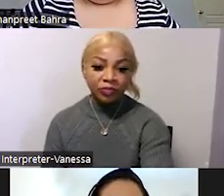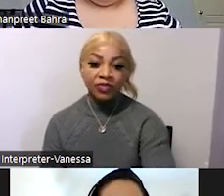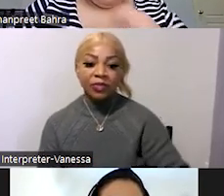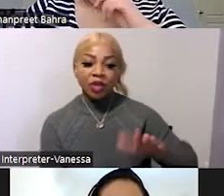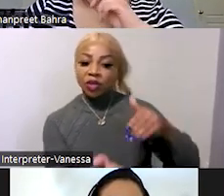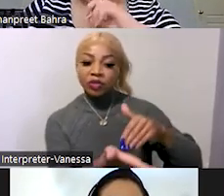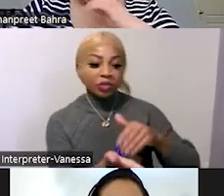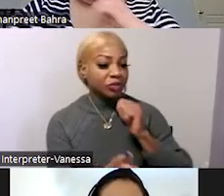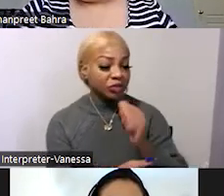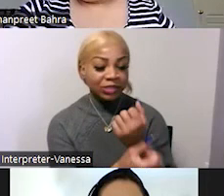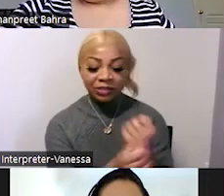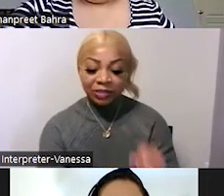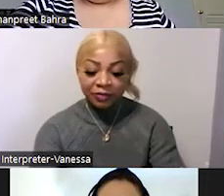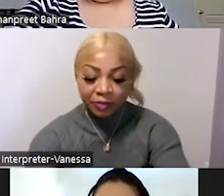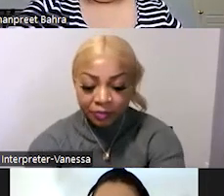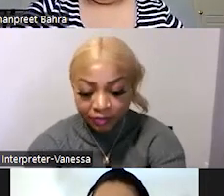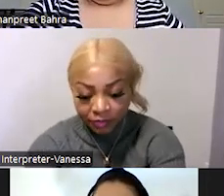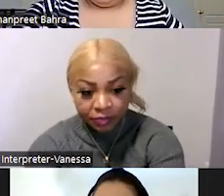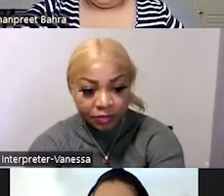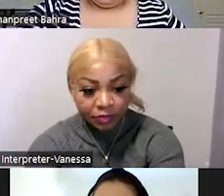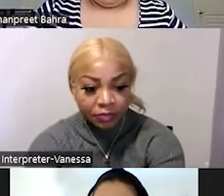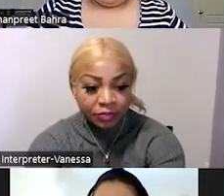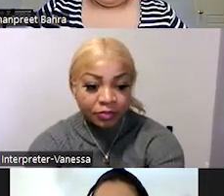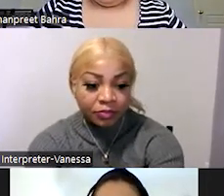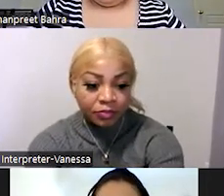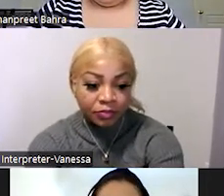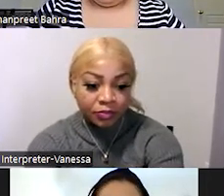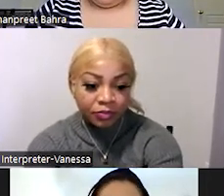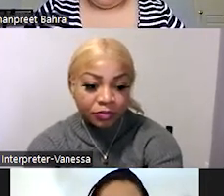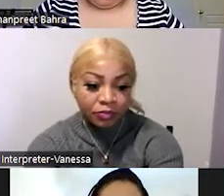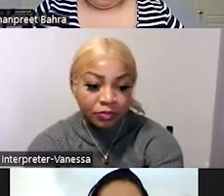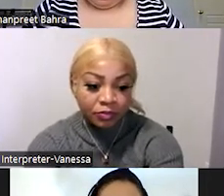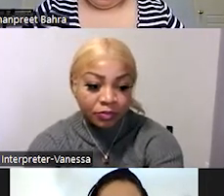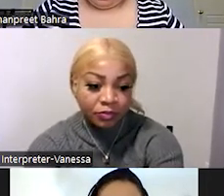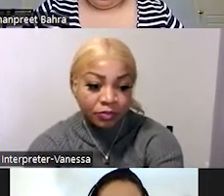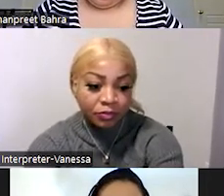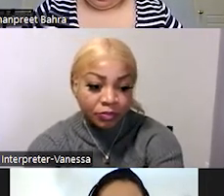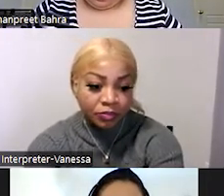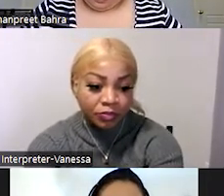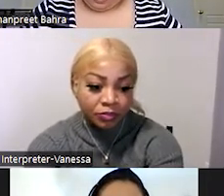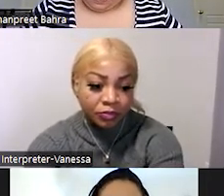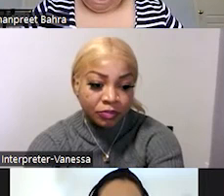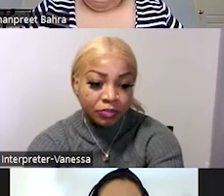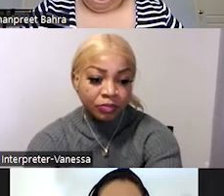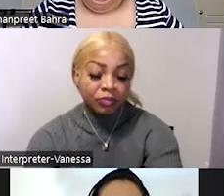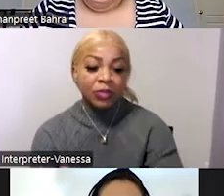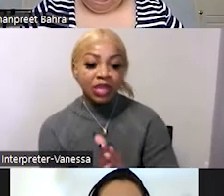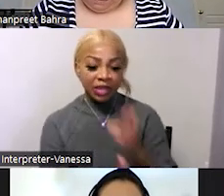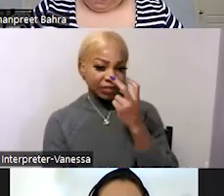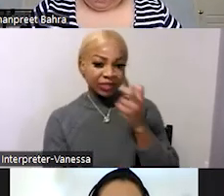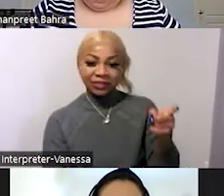son médecin n'est pas une personne sécuritaire. Elle ne reviendra probablement pas à une situation de bonne